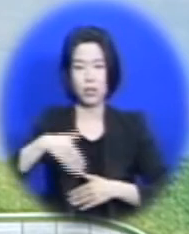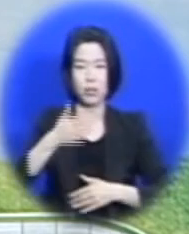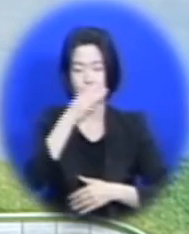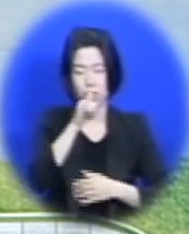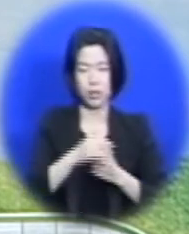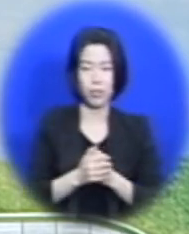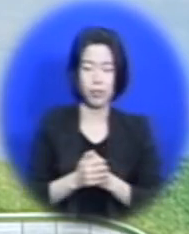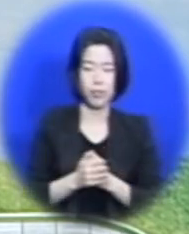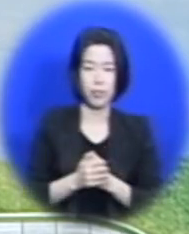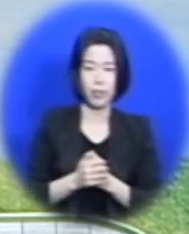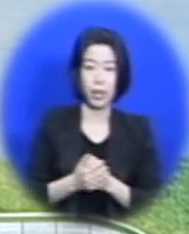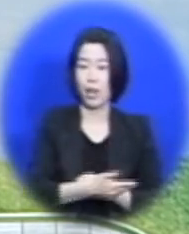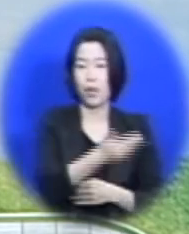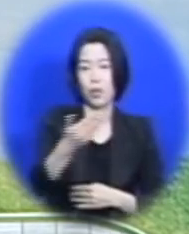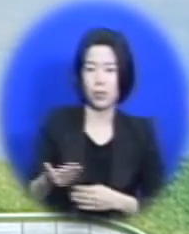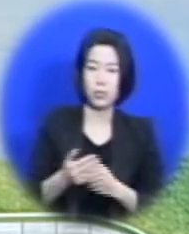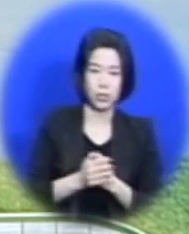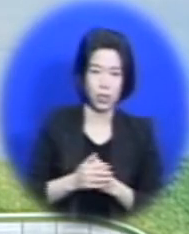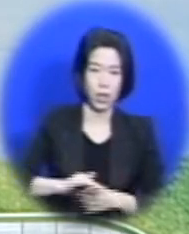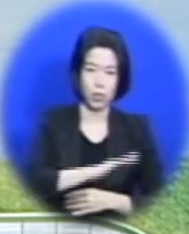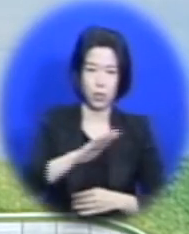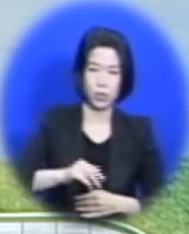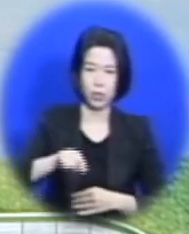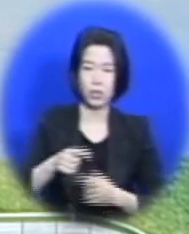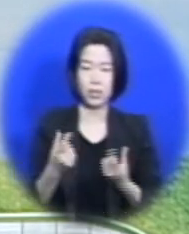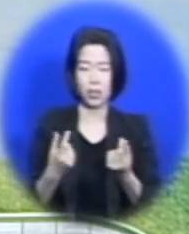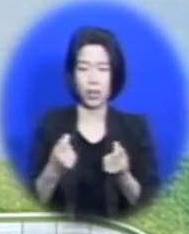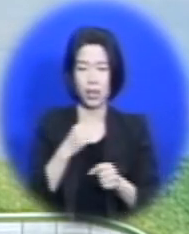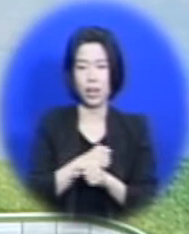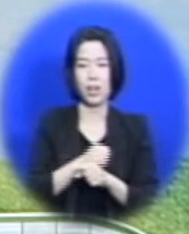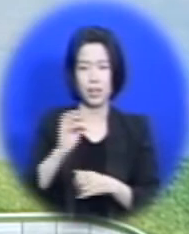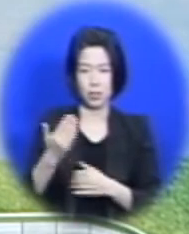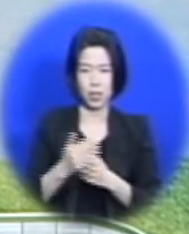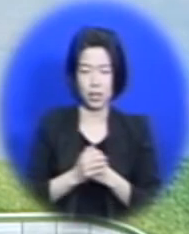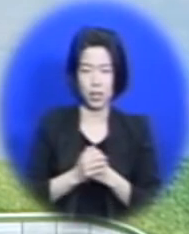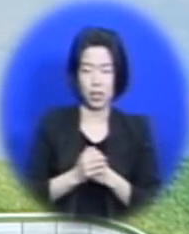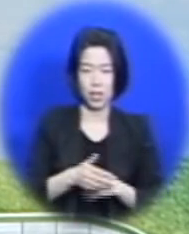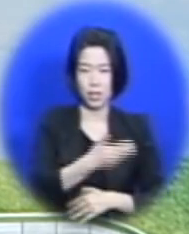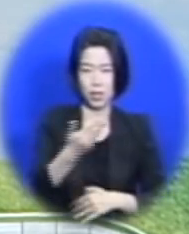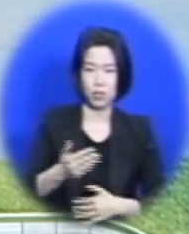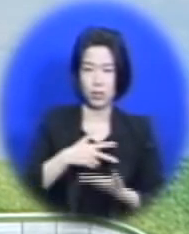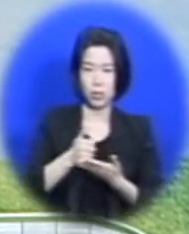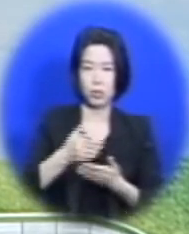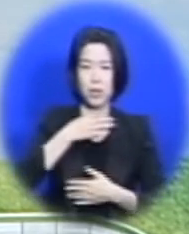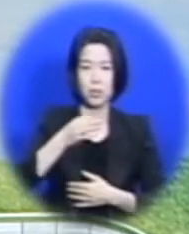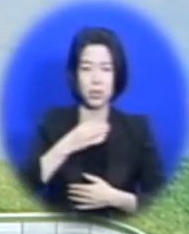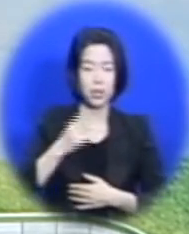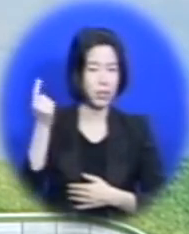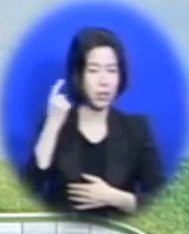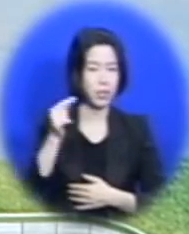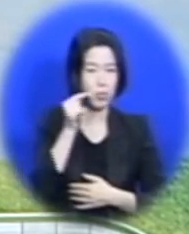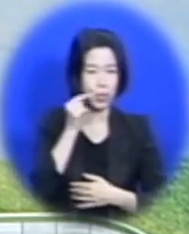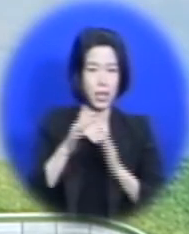여러분 우리도 그리 해야 합니다. 여러분들은 주님의 음성을 듣지 못하는 사람은